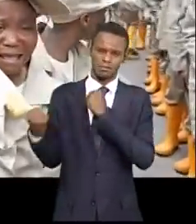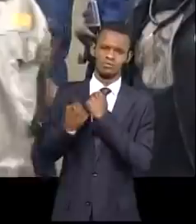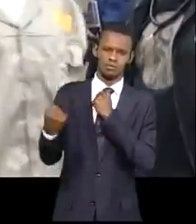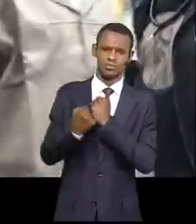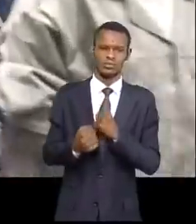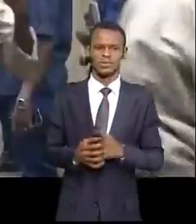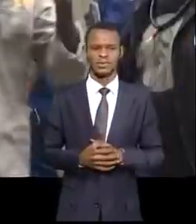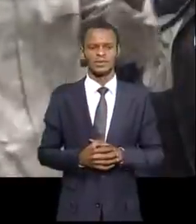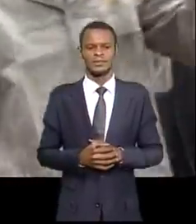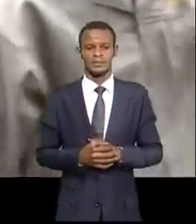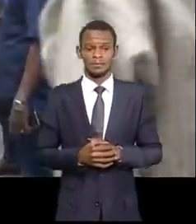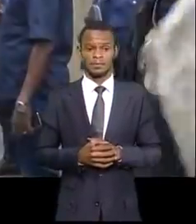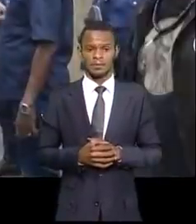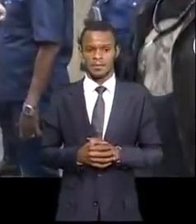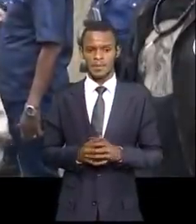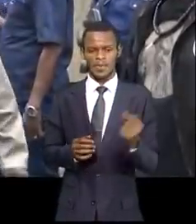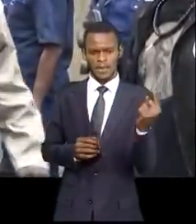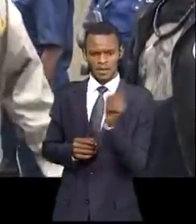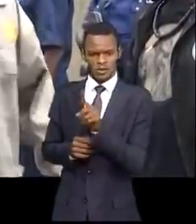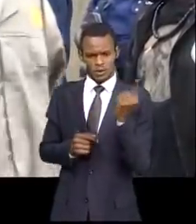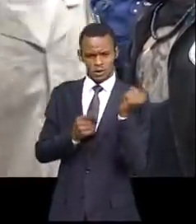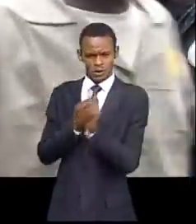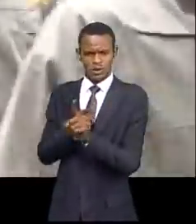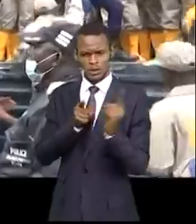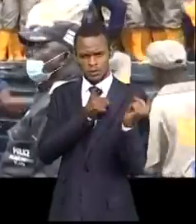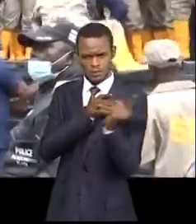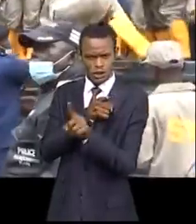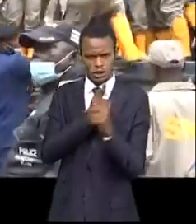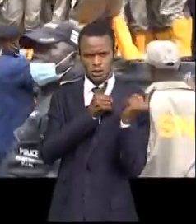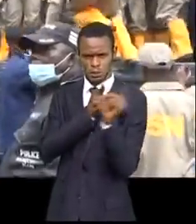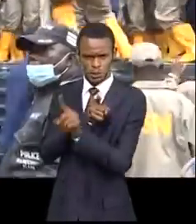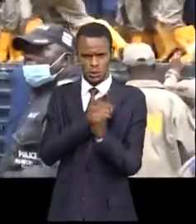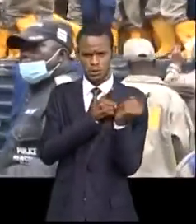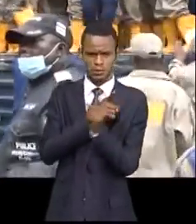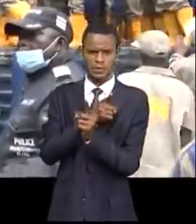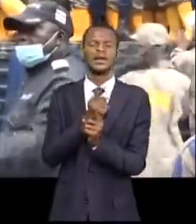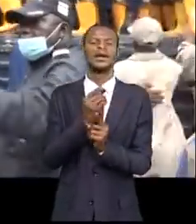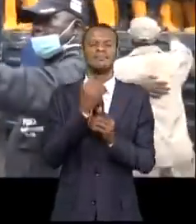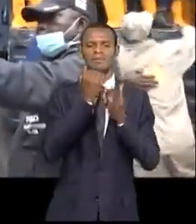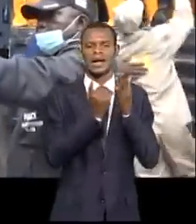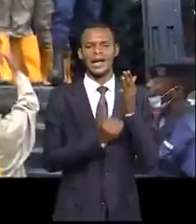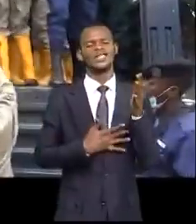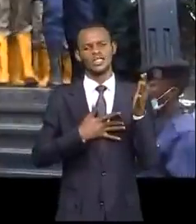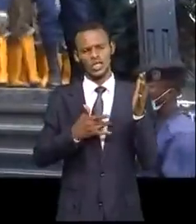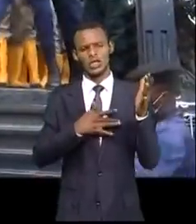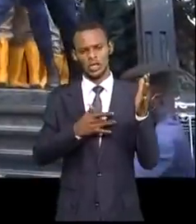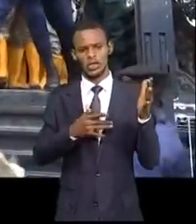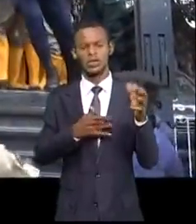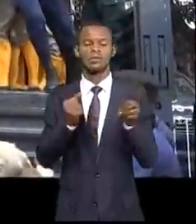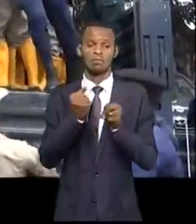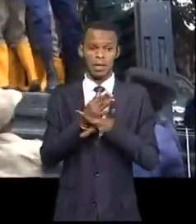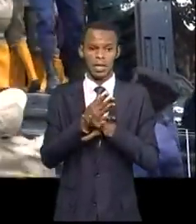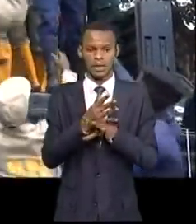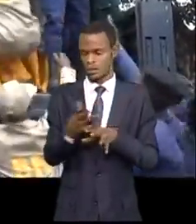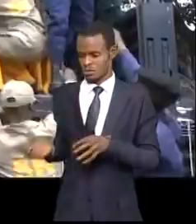après identification des centaines de délinquants comme une map les kuluna parmi eux des femmes ont pris place à bord des camions